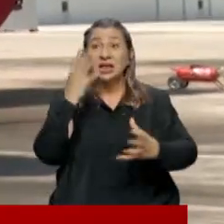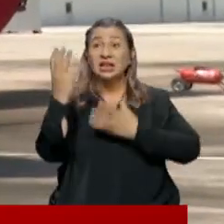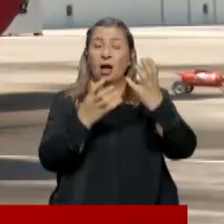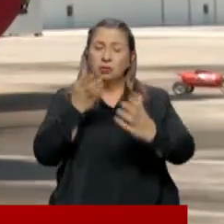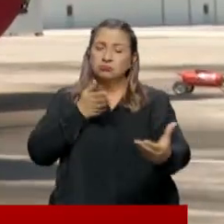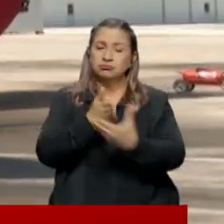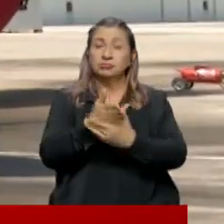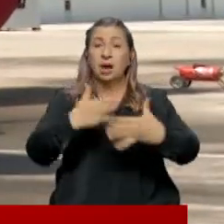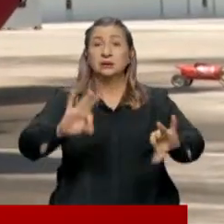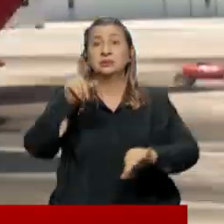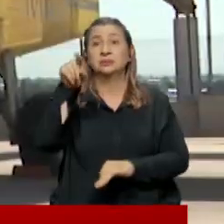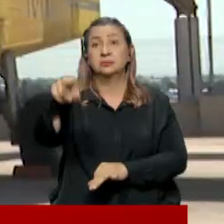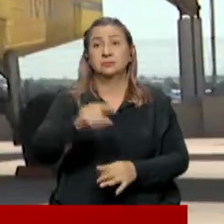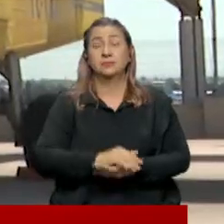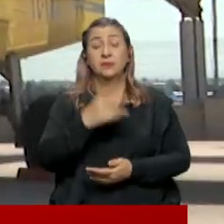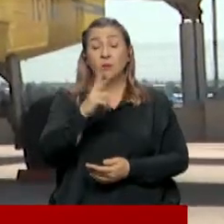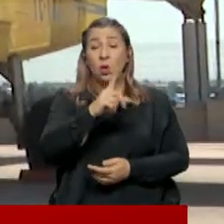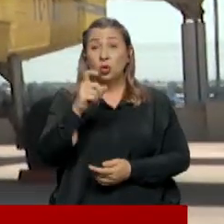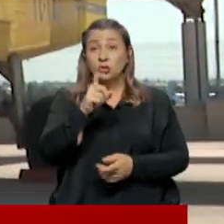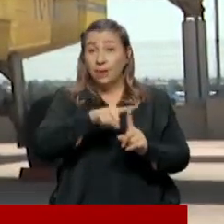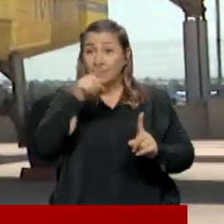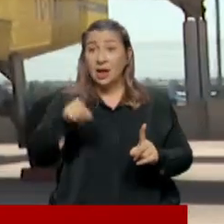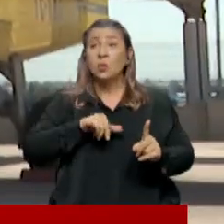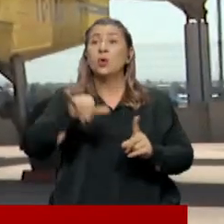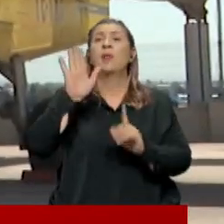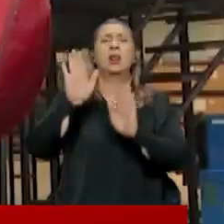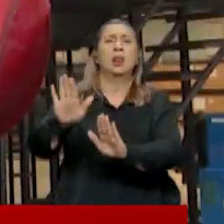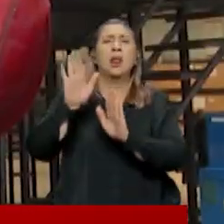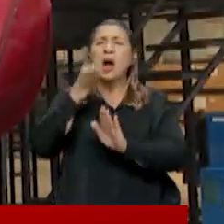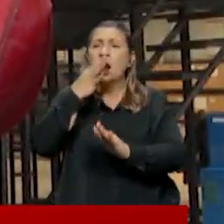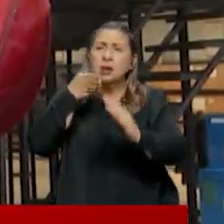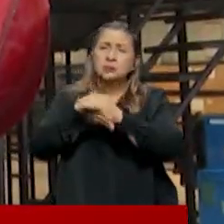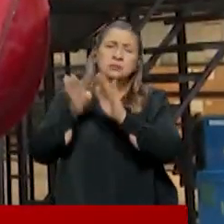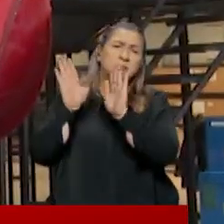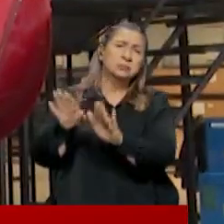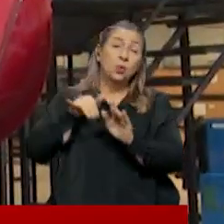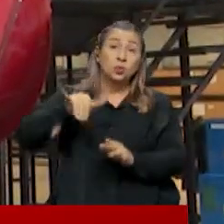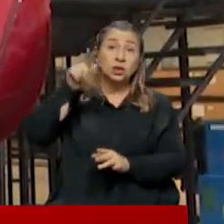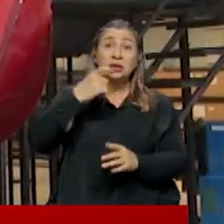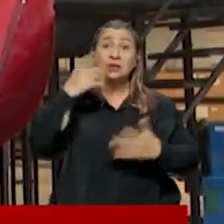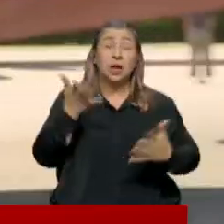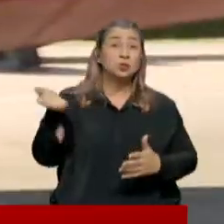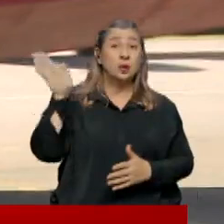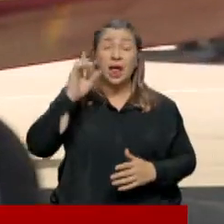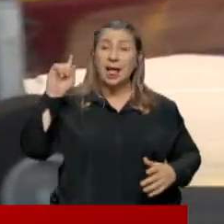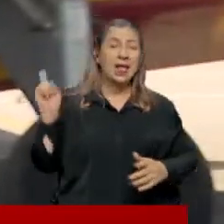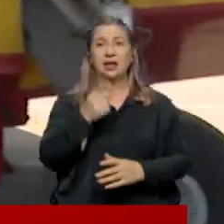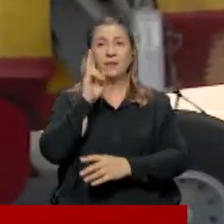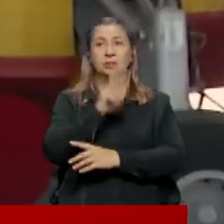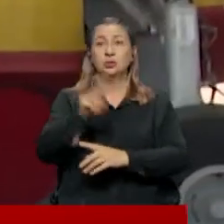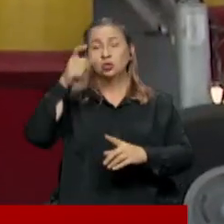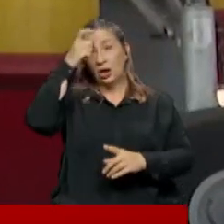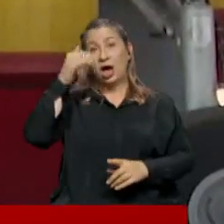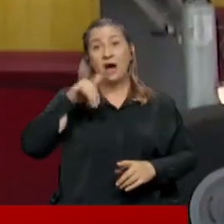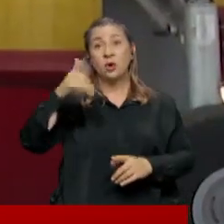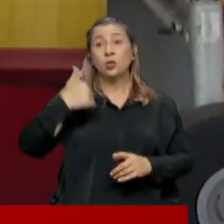yangınlara müdahaleye hazır hale getirildi. 2019'dan beri kullanılmayan Ankara'da hangarda bekletilen uçakları yıllar sonra ilk kez sergiledi Türk Hava Kurumu.